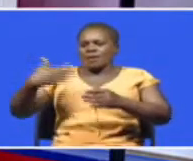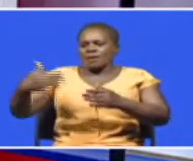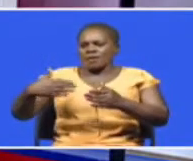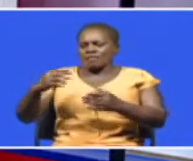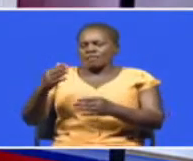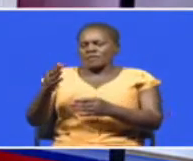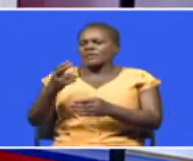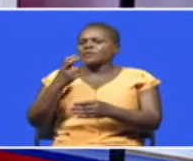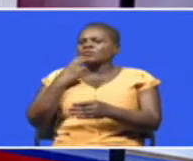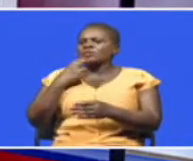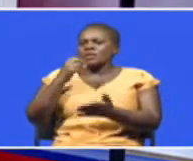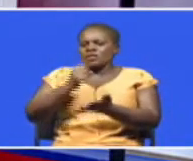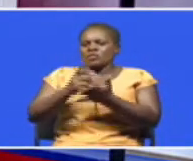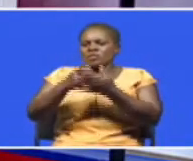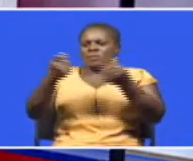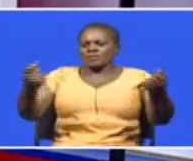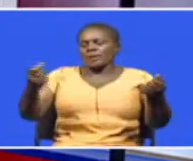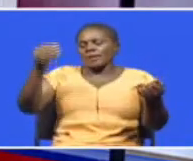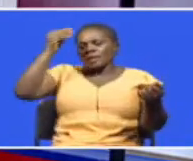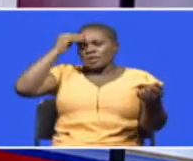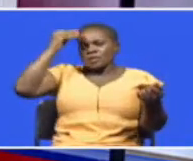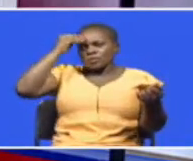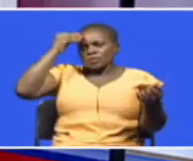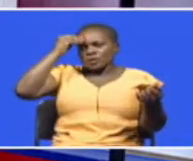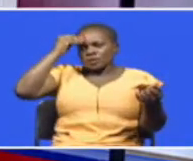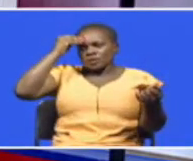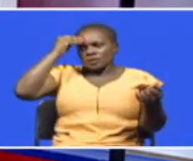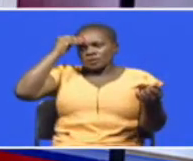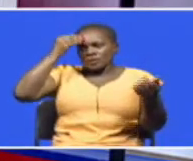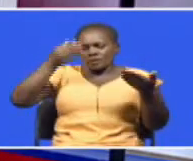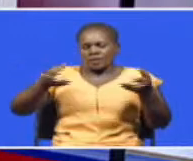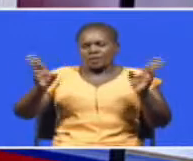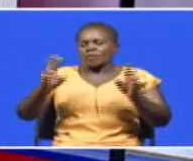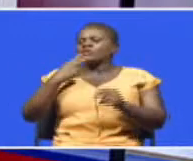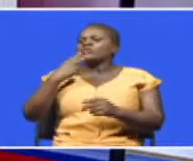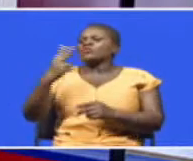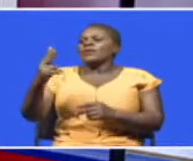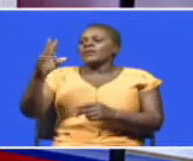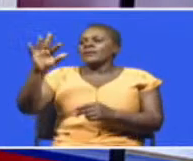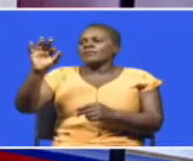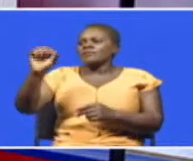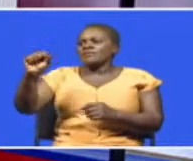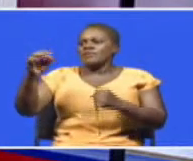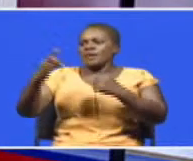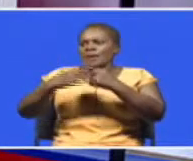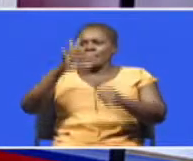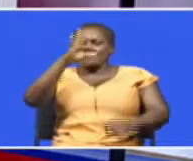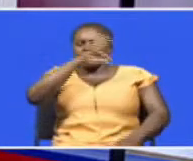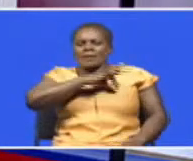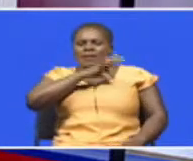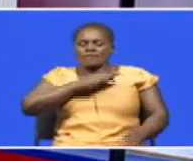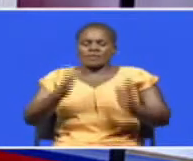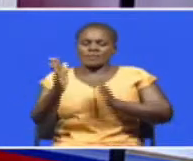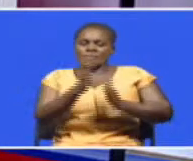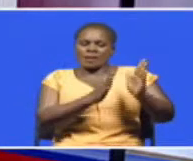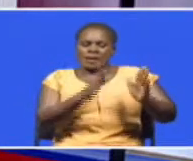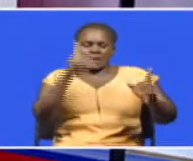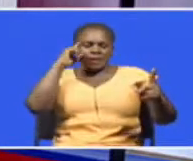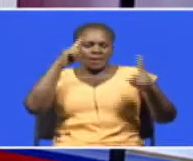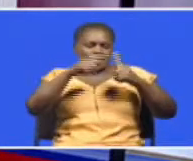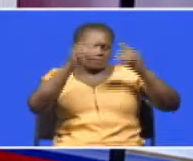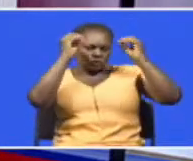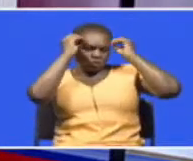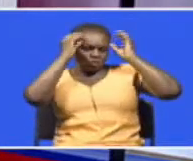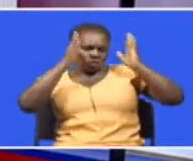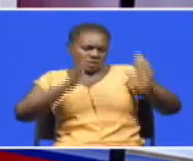jumanne maarufu kama newspaper in education NIE. Tayari shule 258 zimenufaika na mpango huo ambao unalenga